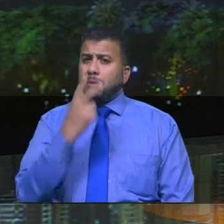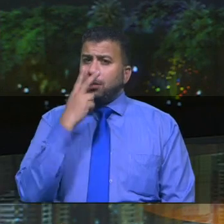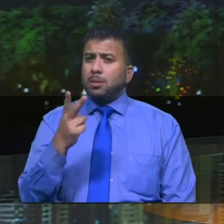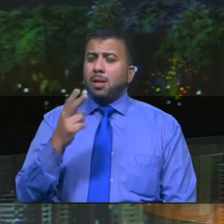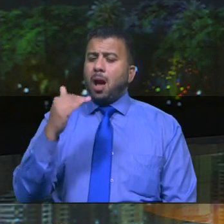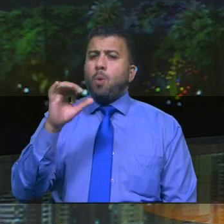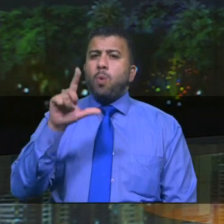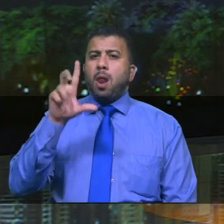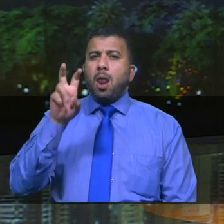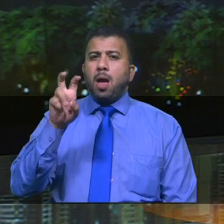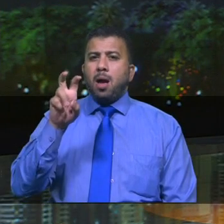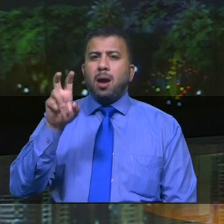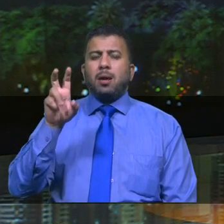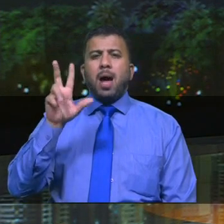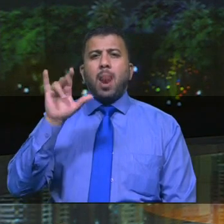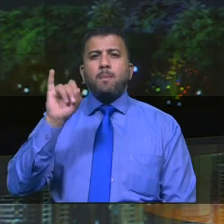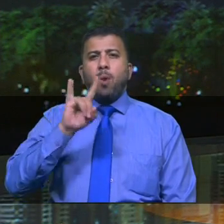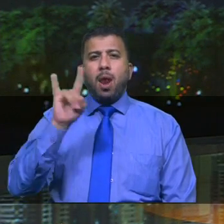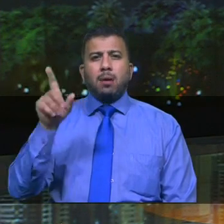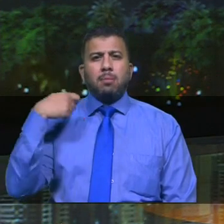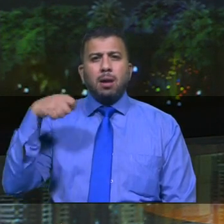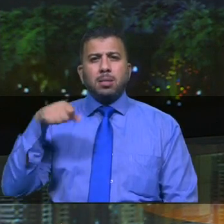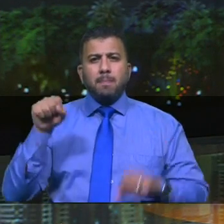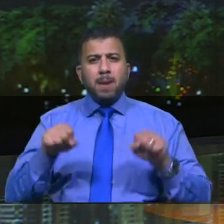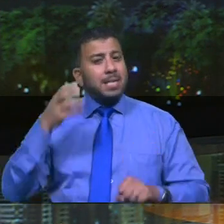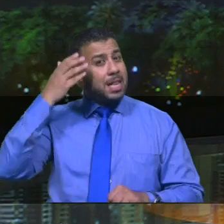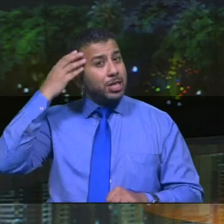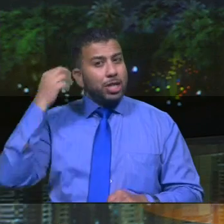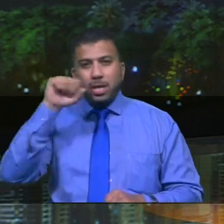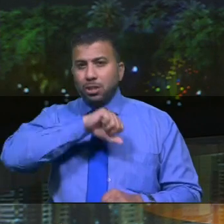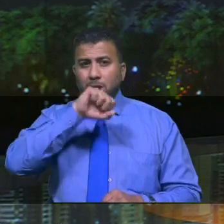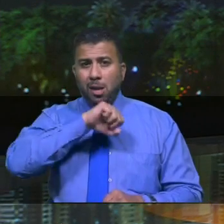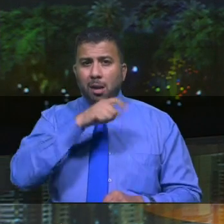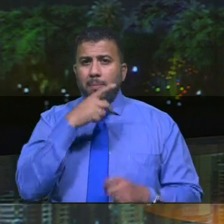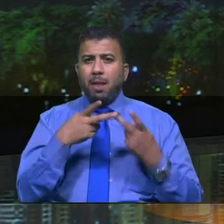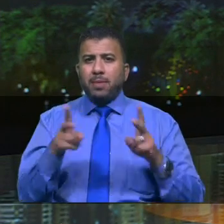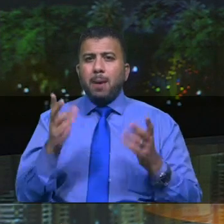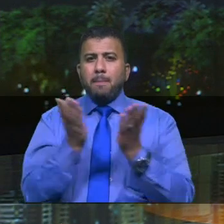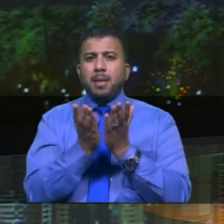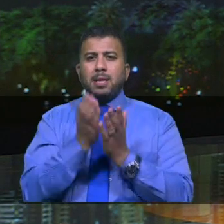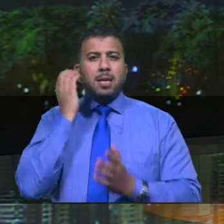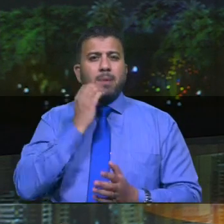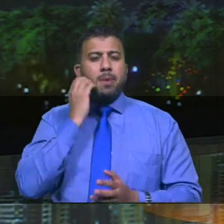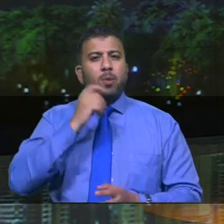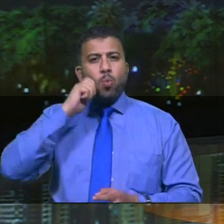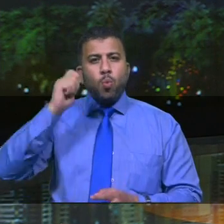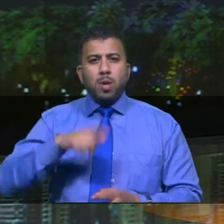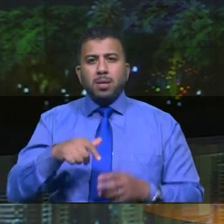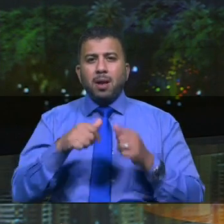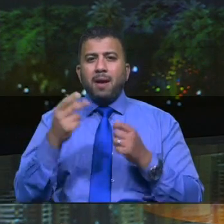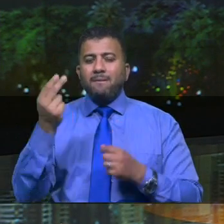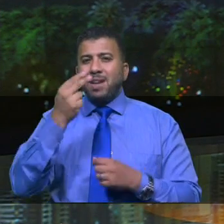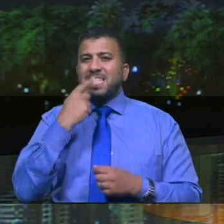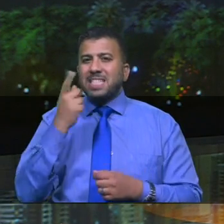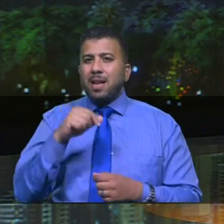شهدت سعادة خولة عبد الرحمن الملا رئيسة المجلس الاستشاري لإمارة الشارقة افتتاح مدارس الإمارات الوطنية معرضها